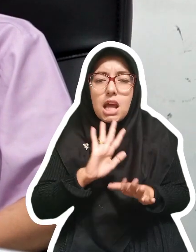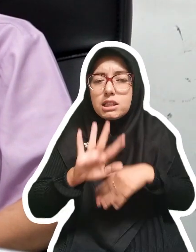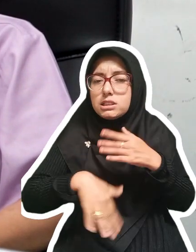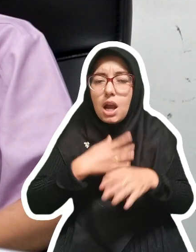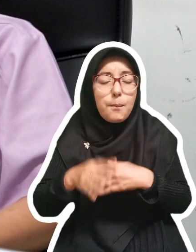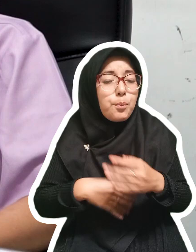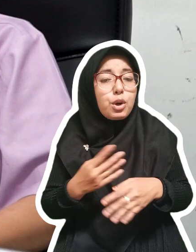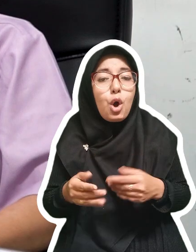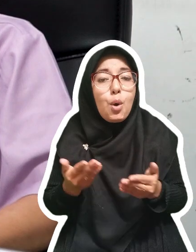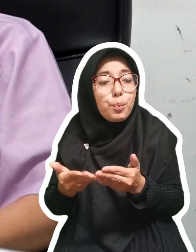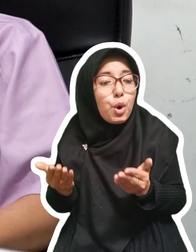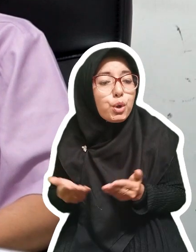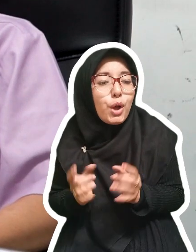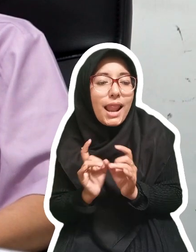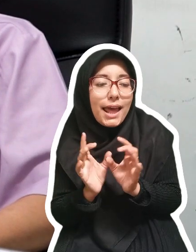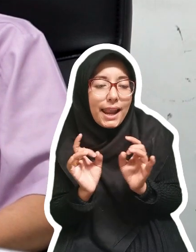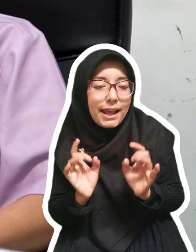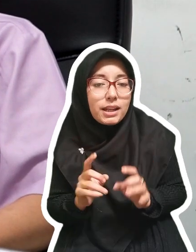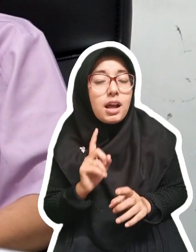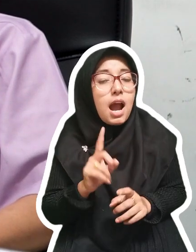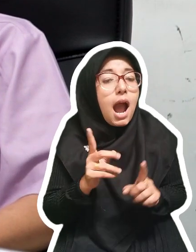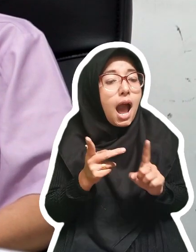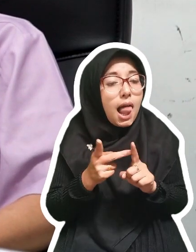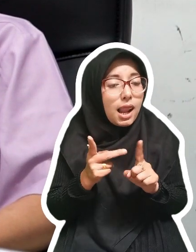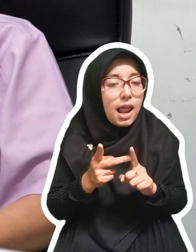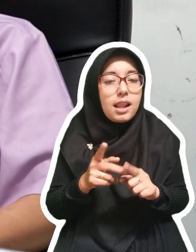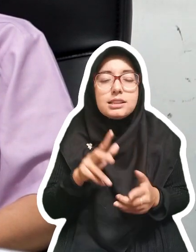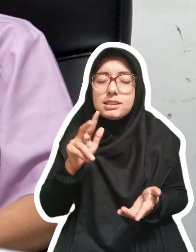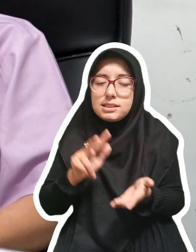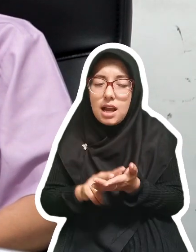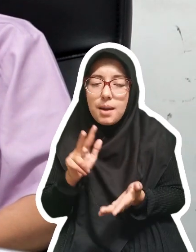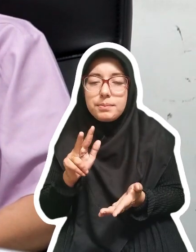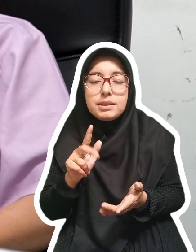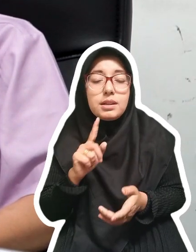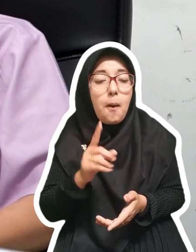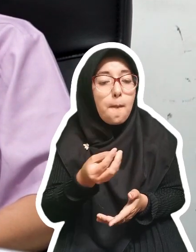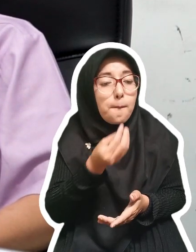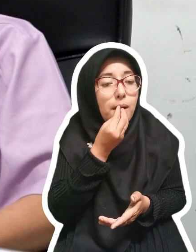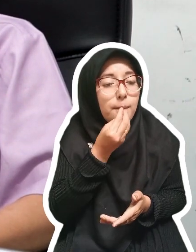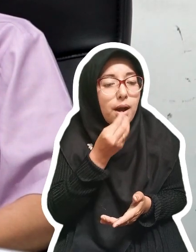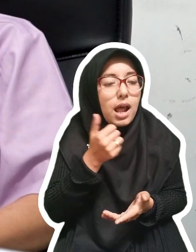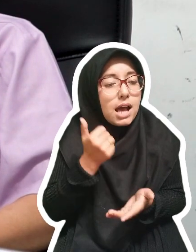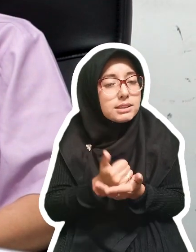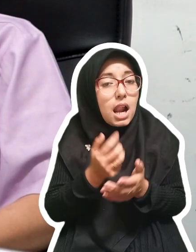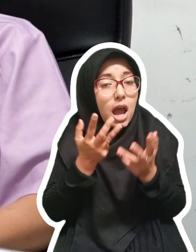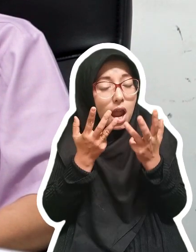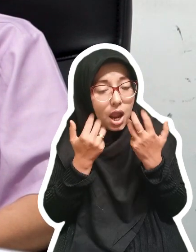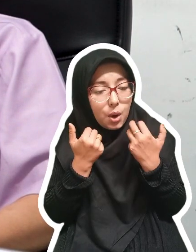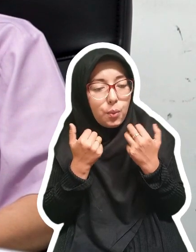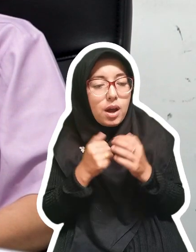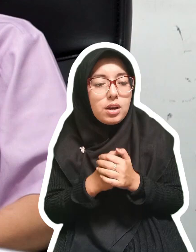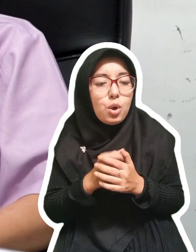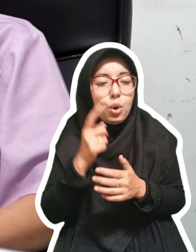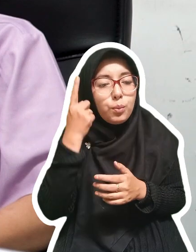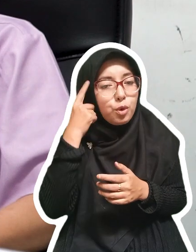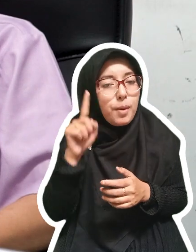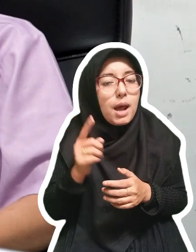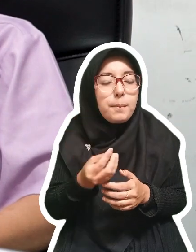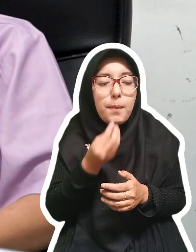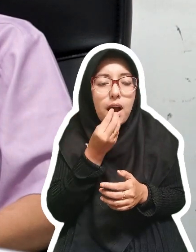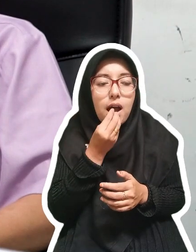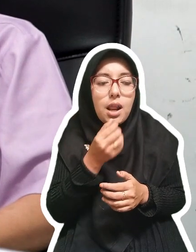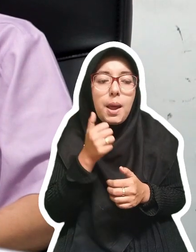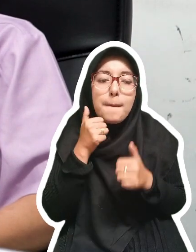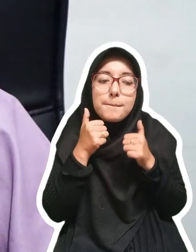produk pangan hewan lainnya, dan halal penjaminan bahwa bahan pangan asal hewan itu merupakan bahan pangan yang